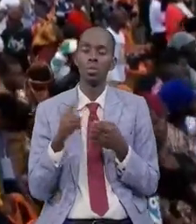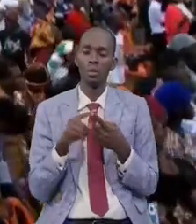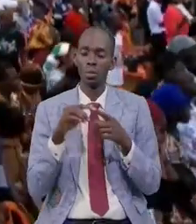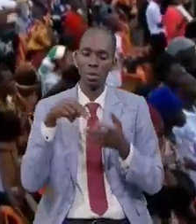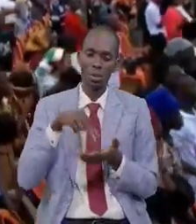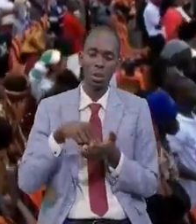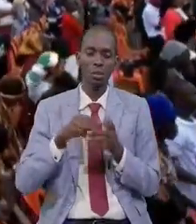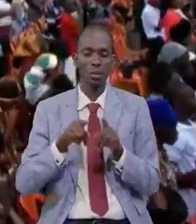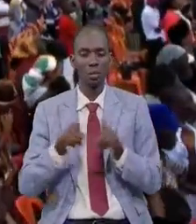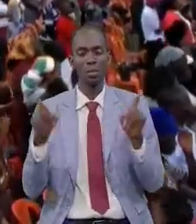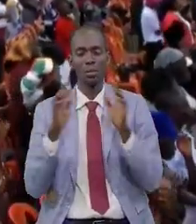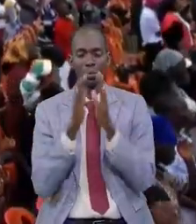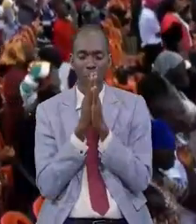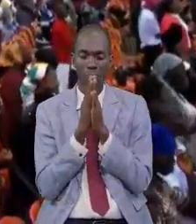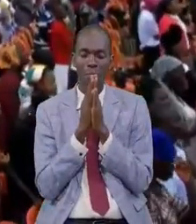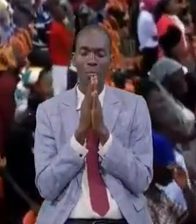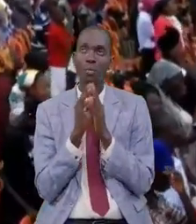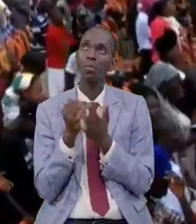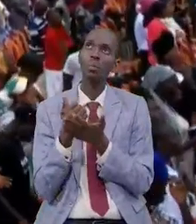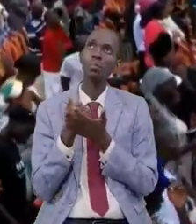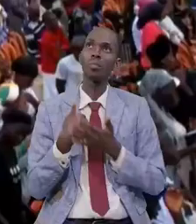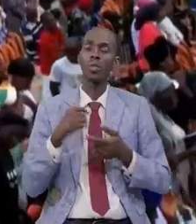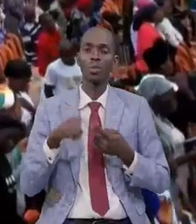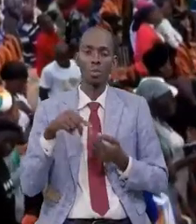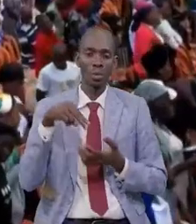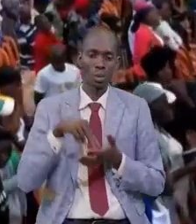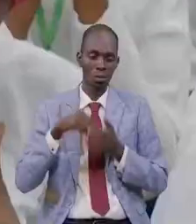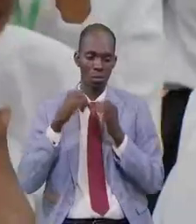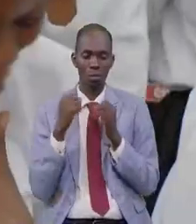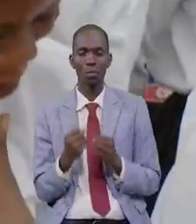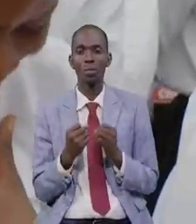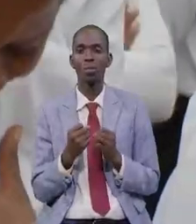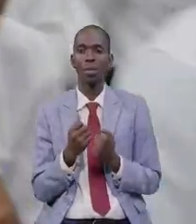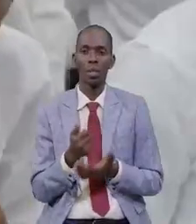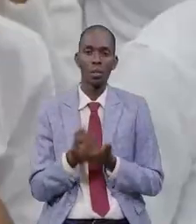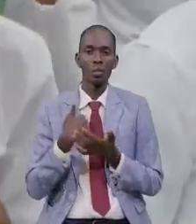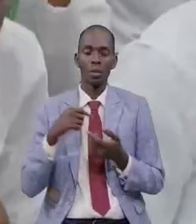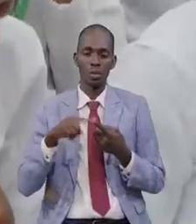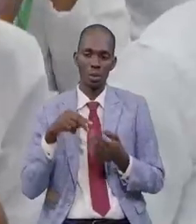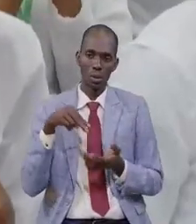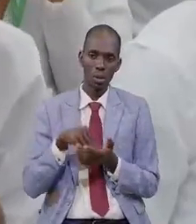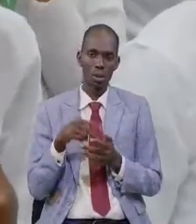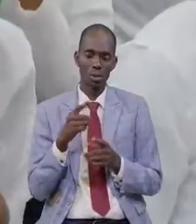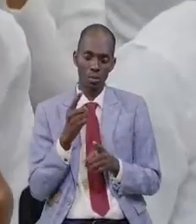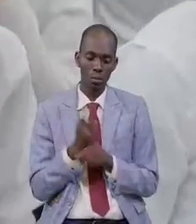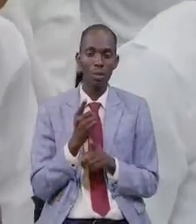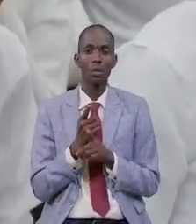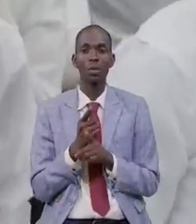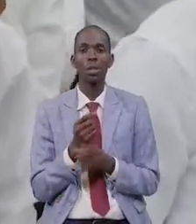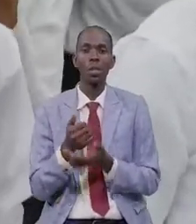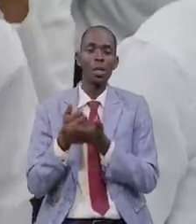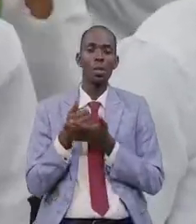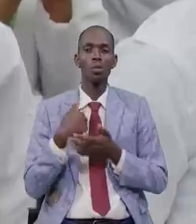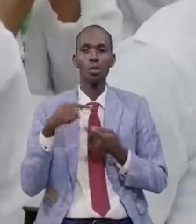distinguer à tenir droit à tenir juste à tenir